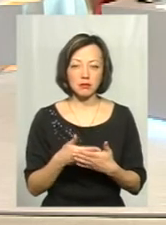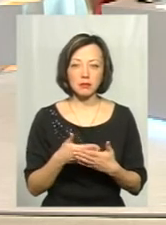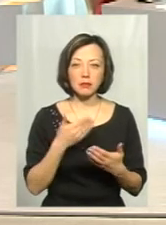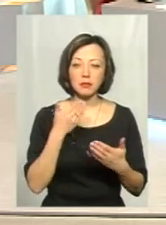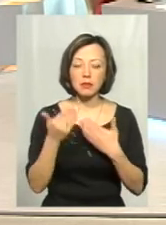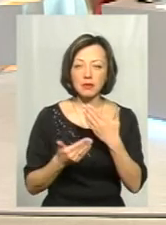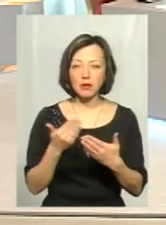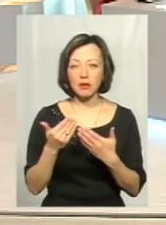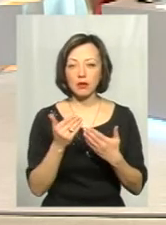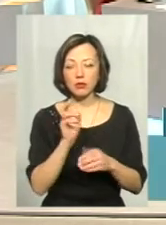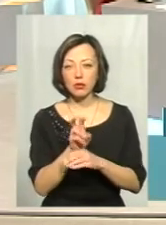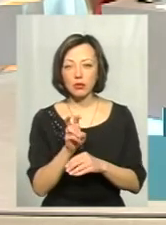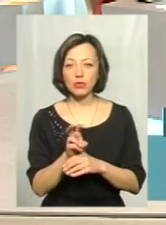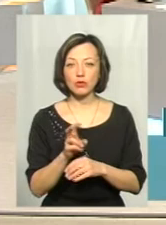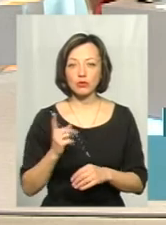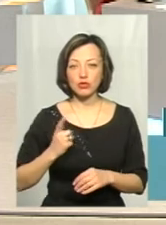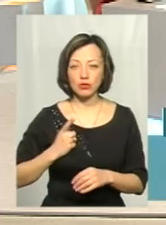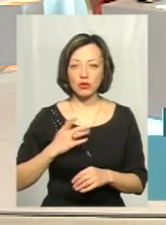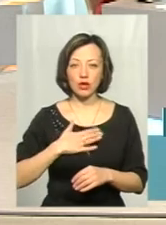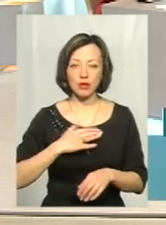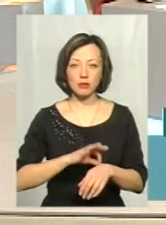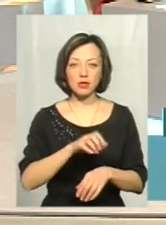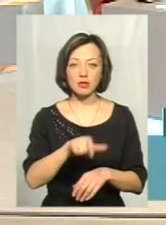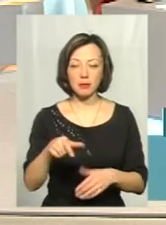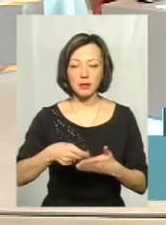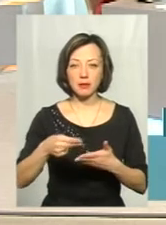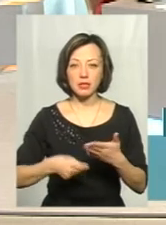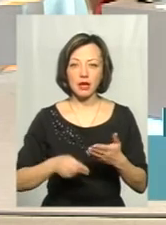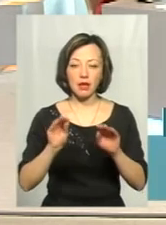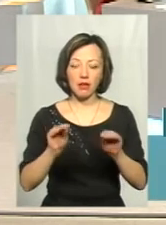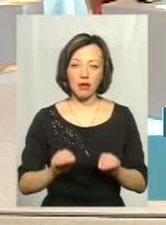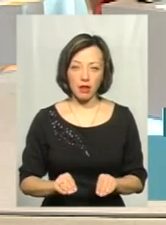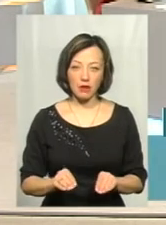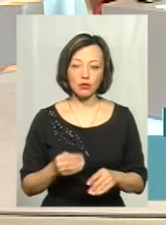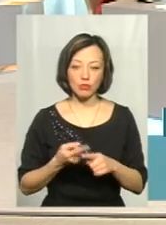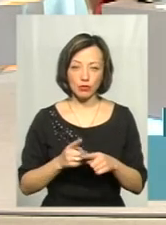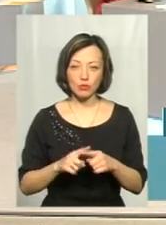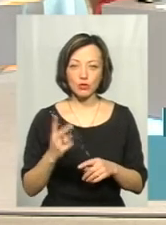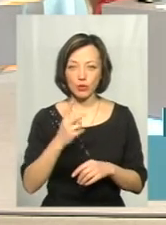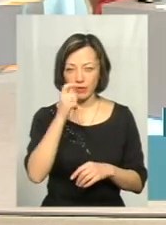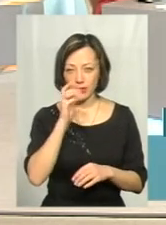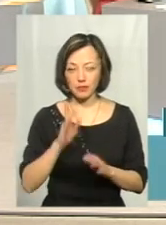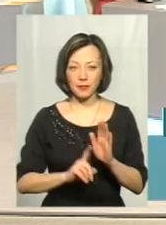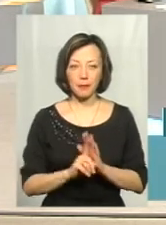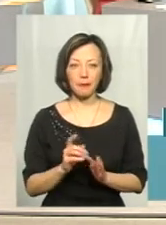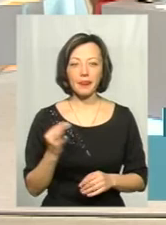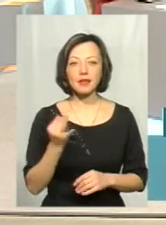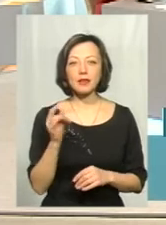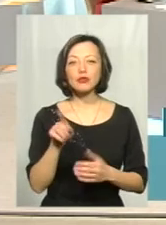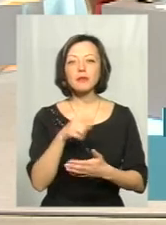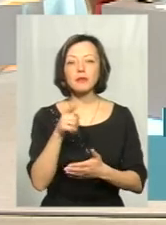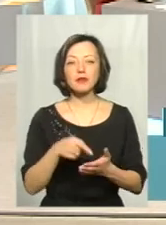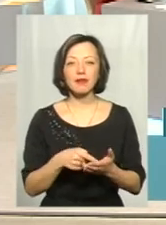питають, ходять, очікують наші пацієнти підписання декларації, тому ми 2 квітня будемо готові. До речі, дуже цікаво, що питають